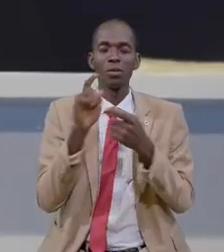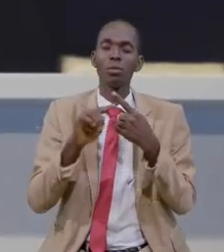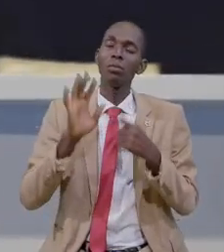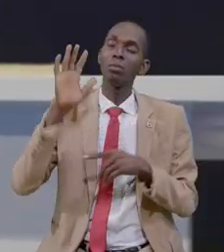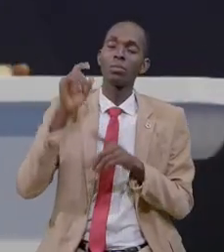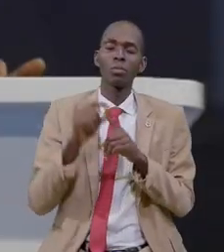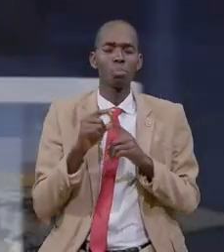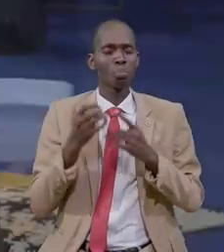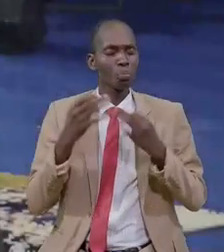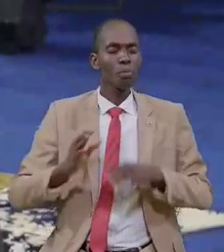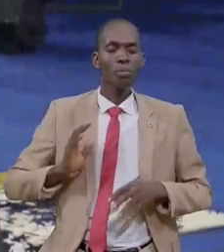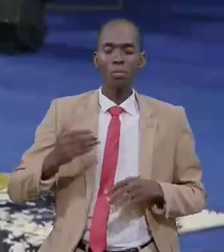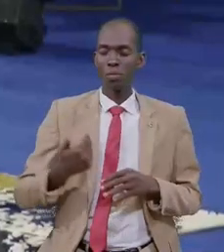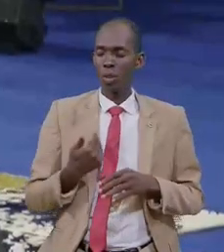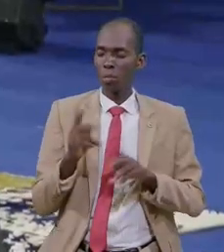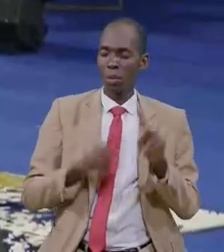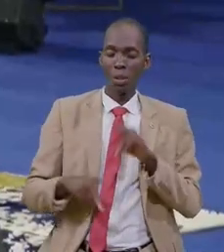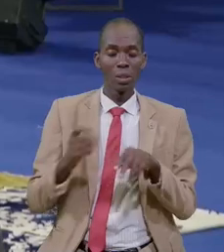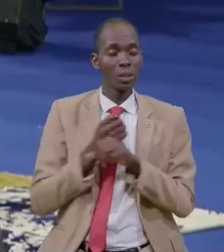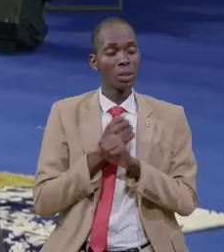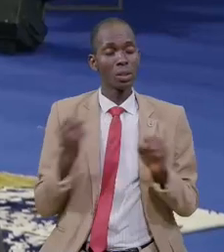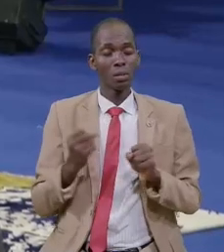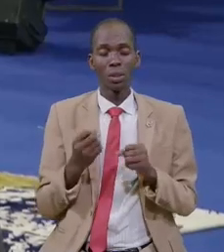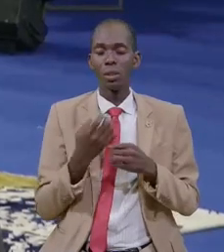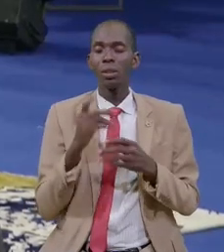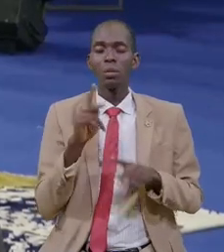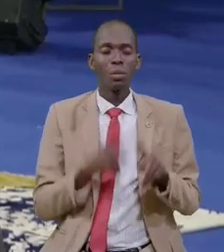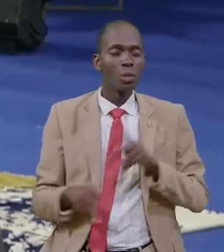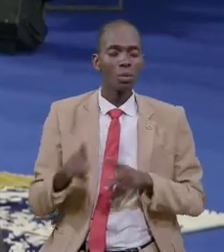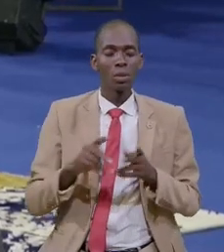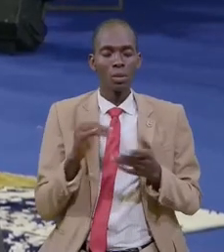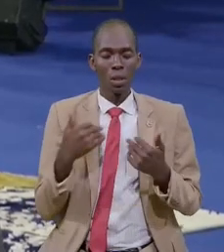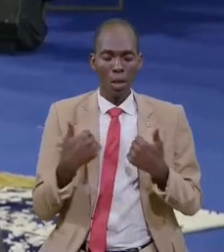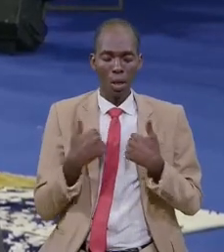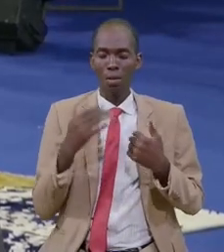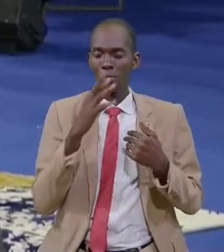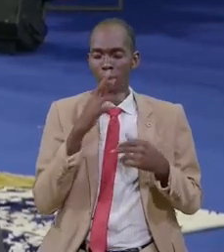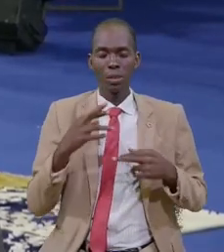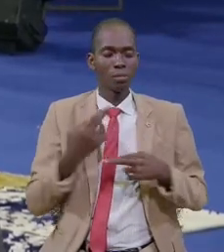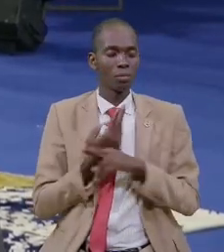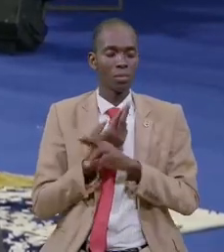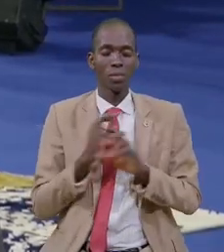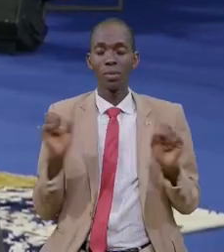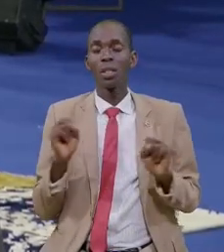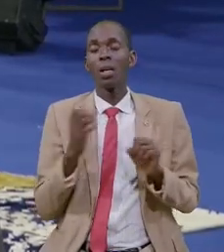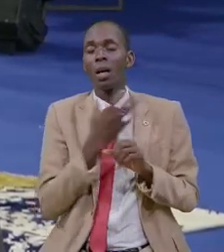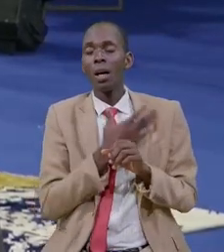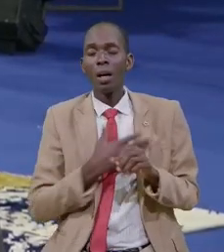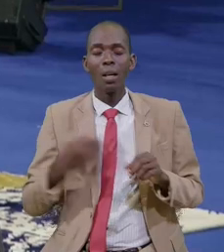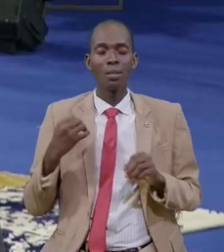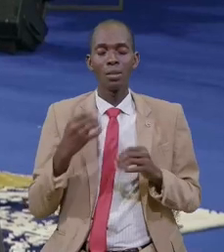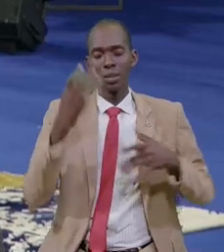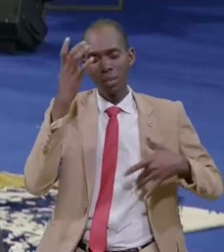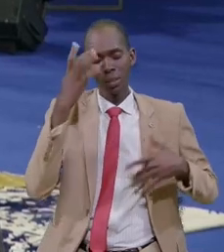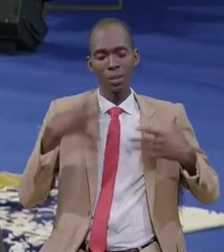âmes ont été sauvées, les croyants ont été réveillés, les malades ont été guéris. Seigneur, je